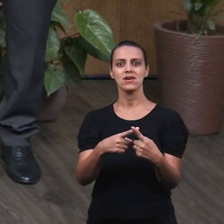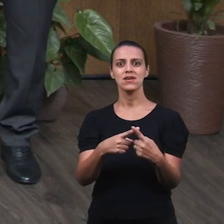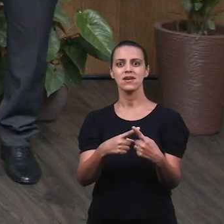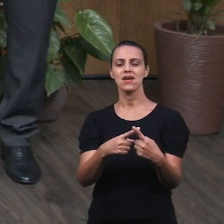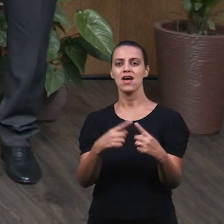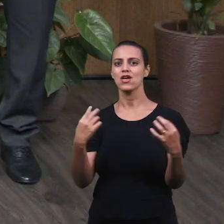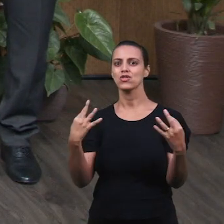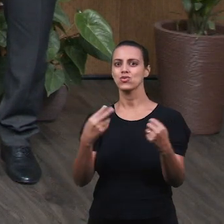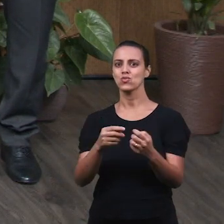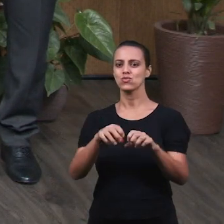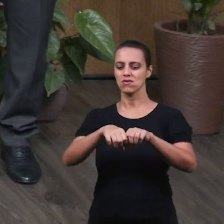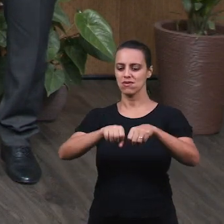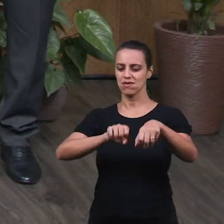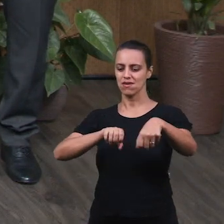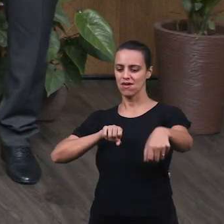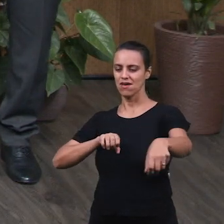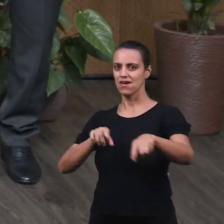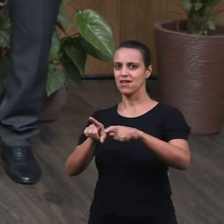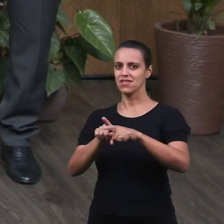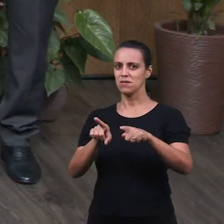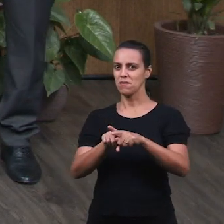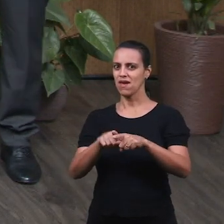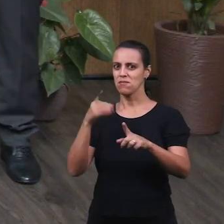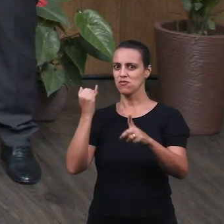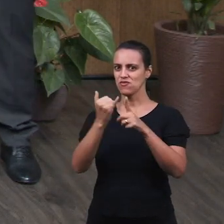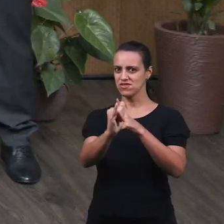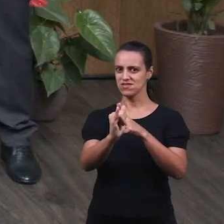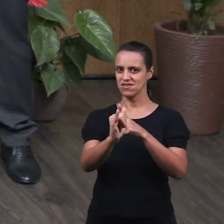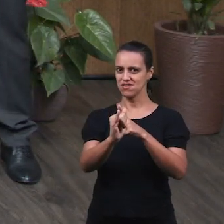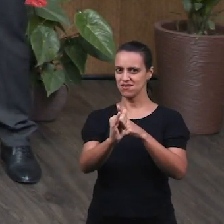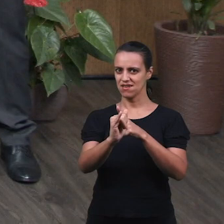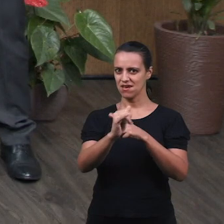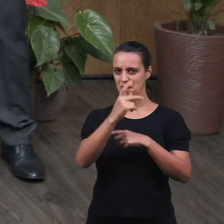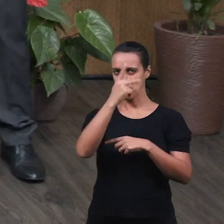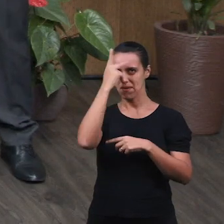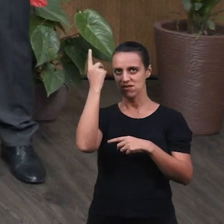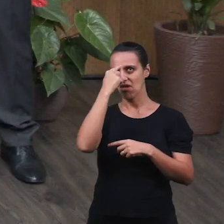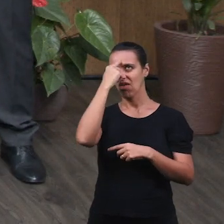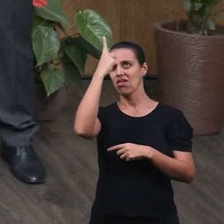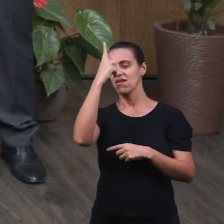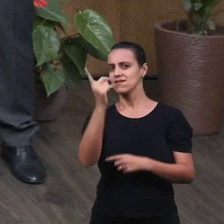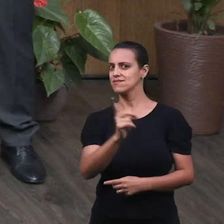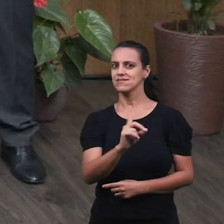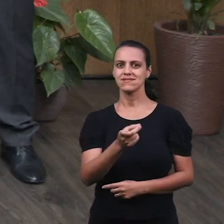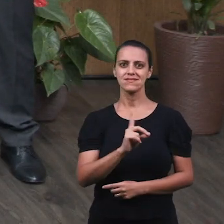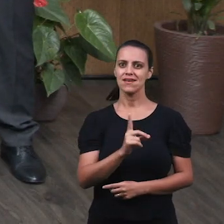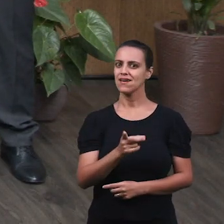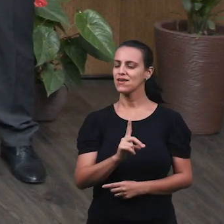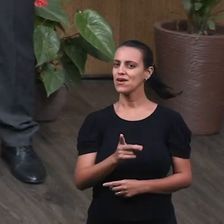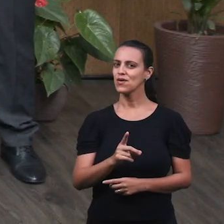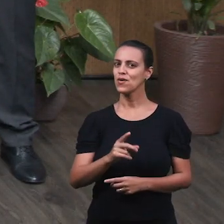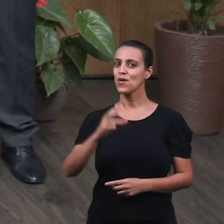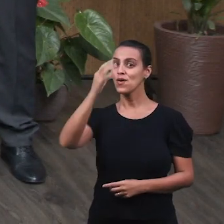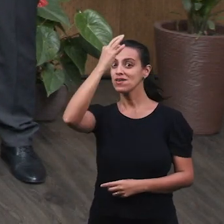pas été produites par la volonté d'aucun homme, mais